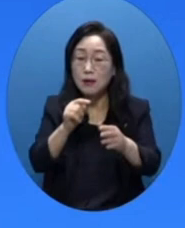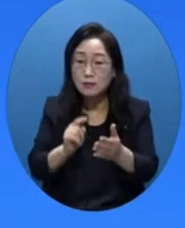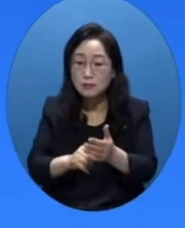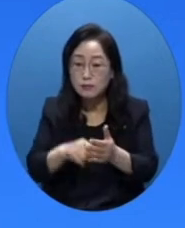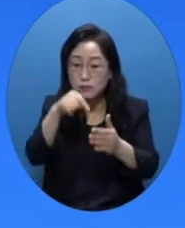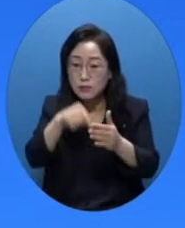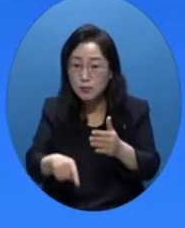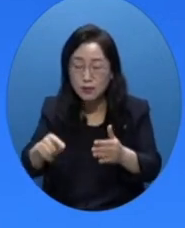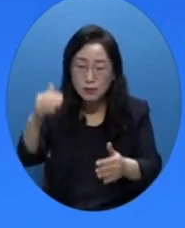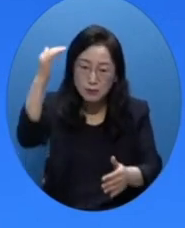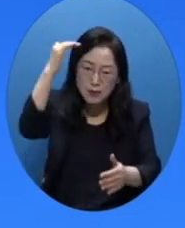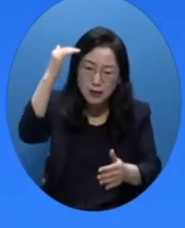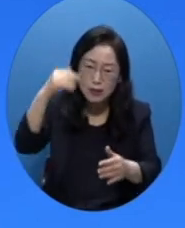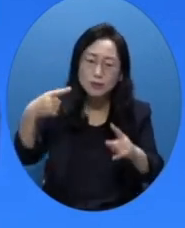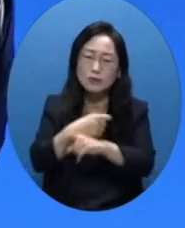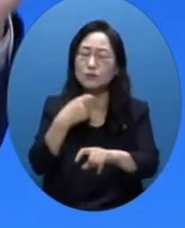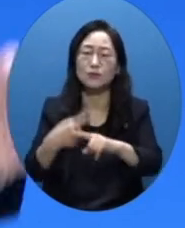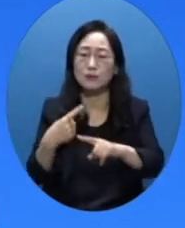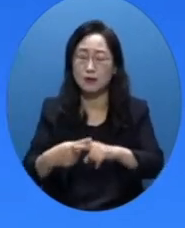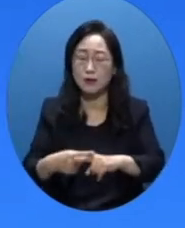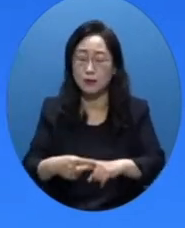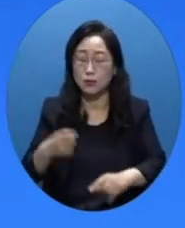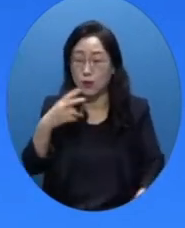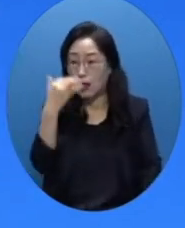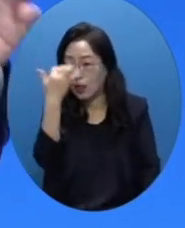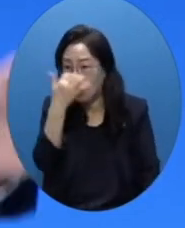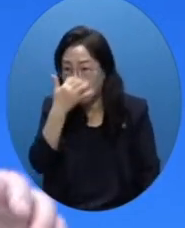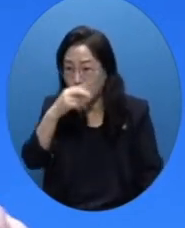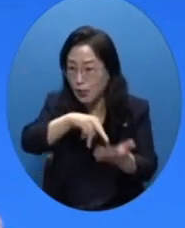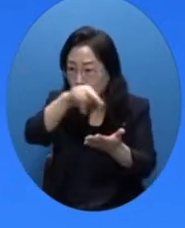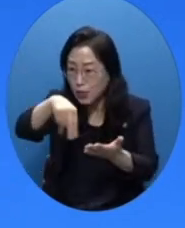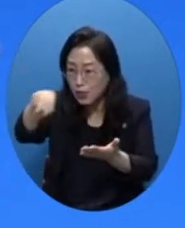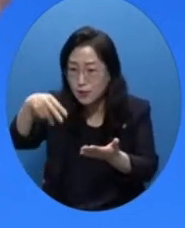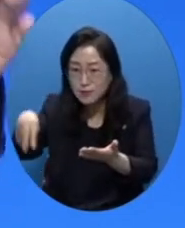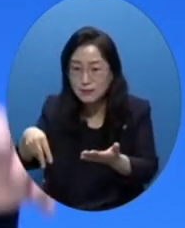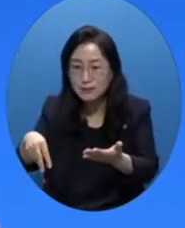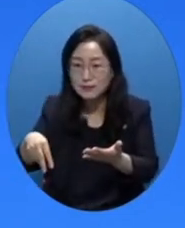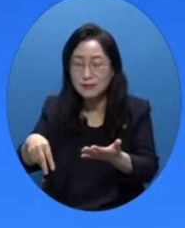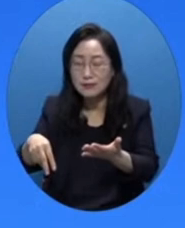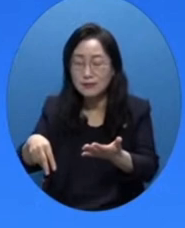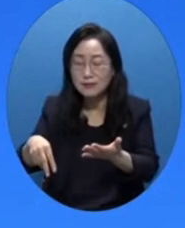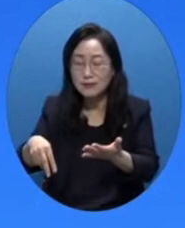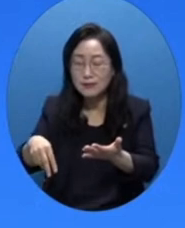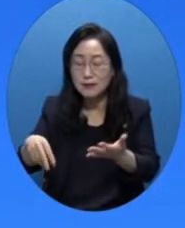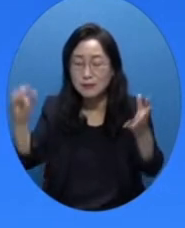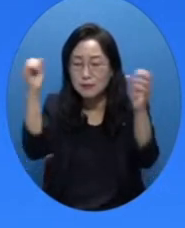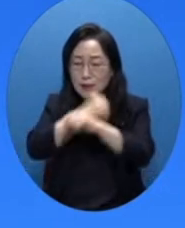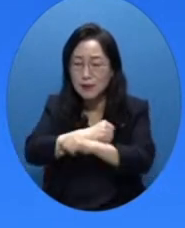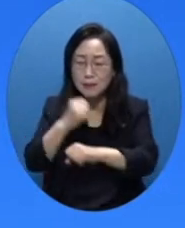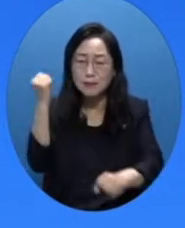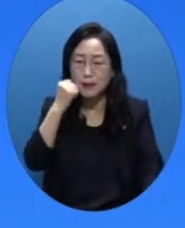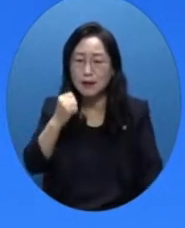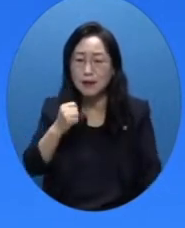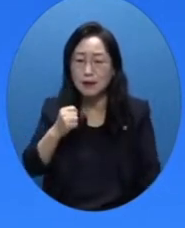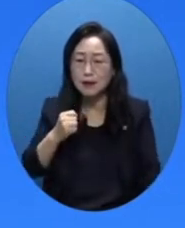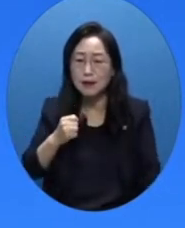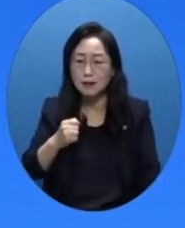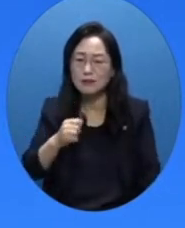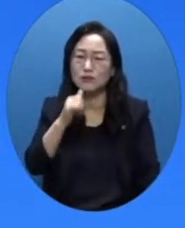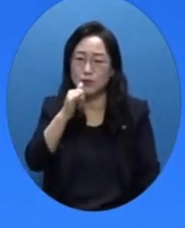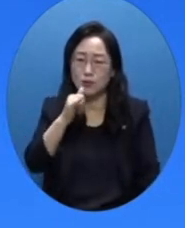것입니다. 음란방탕에 빠져서 세상을 살다가 인생을 망친 사람이 있습니다. 그것이 아말렉인